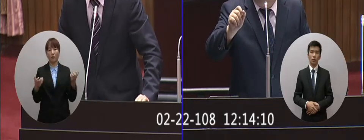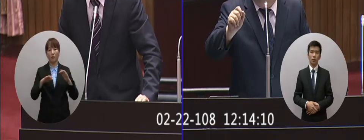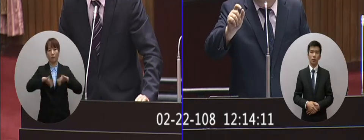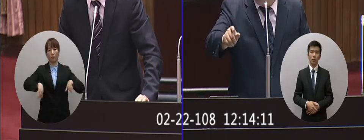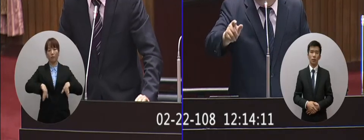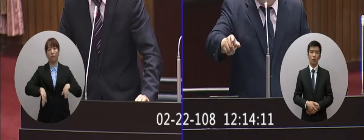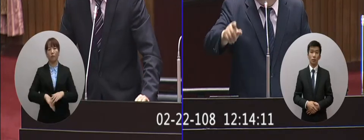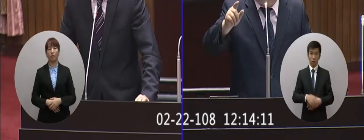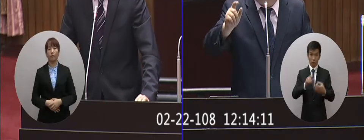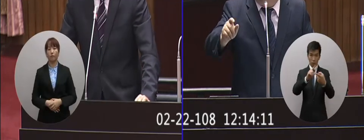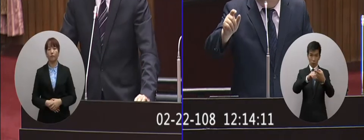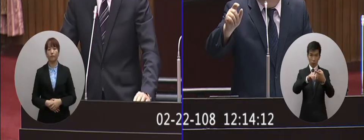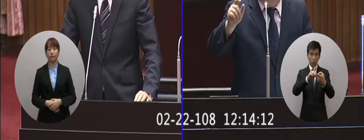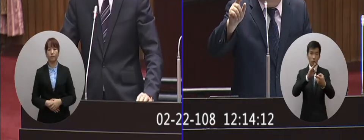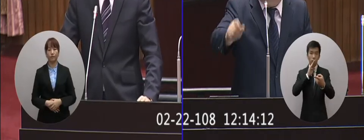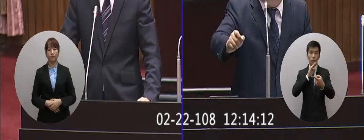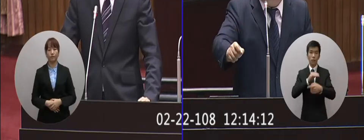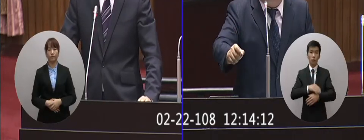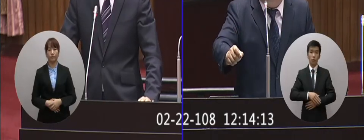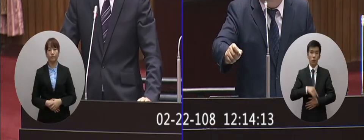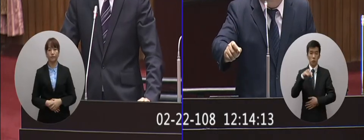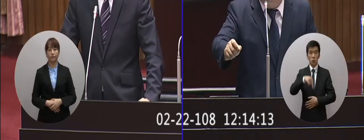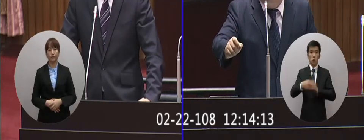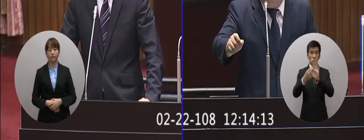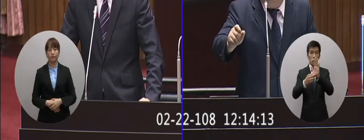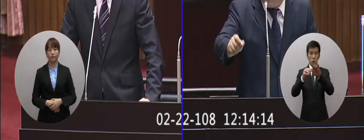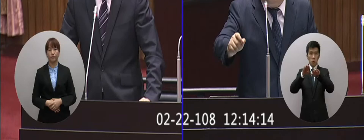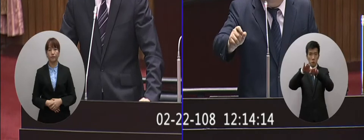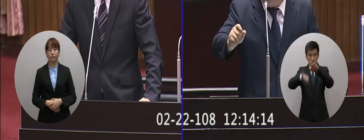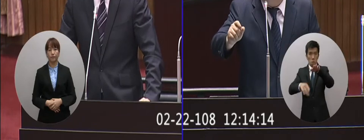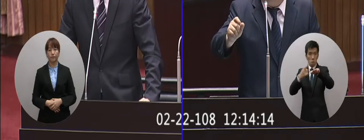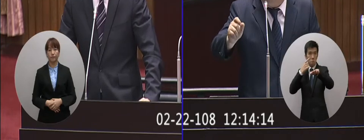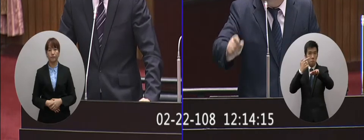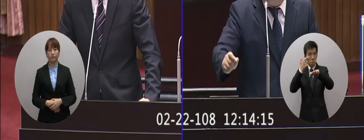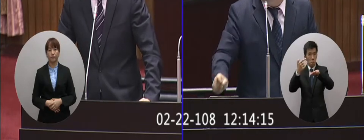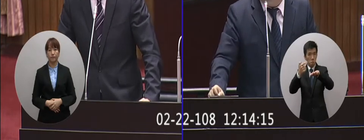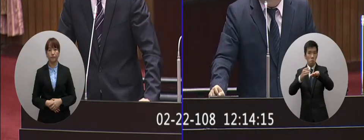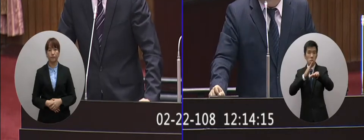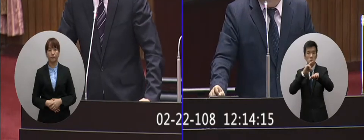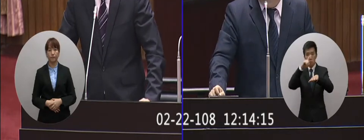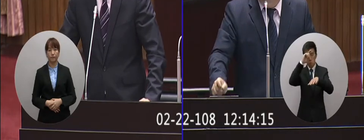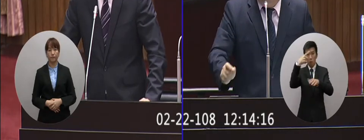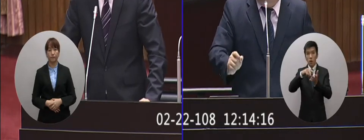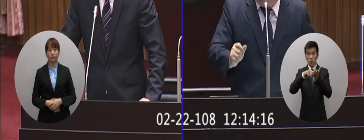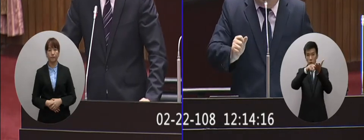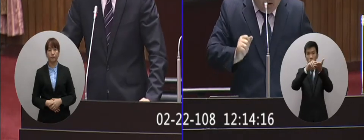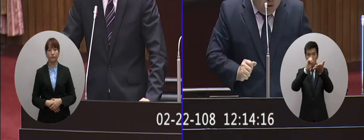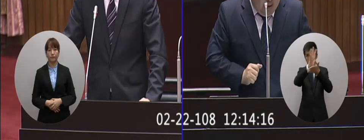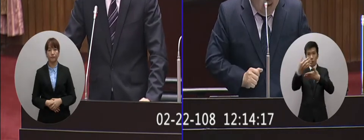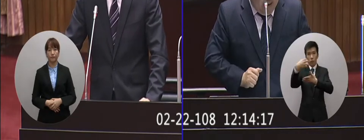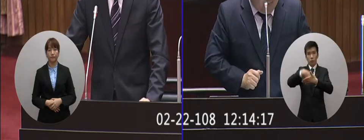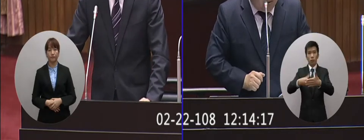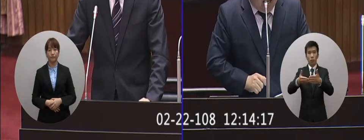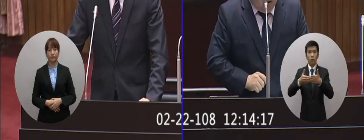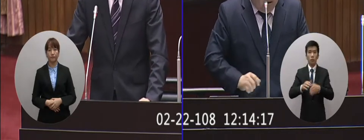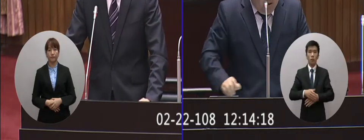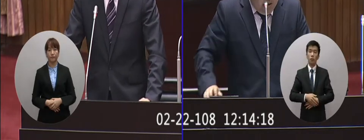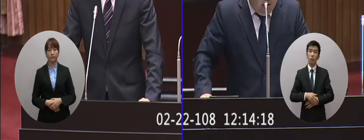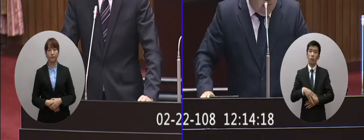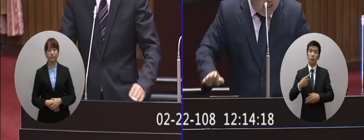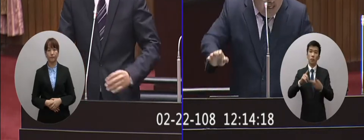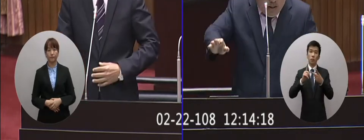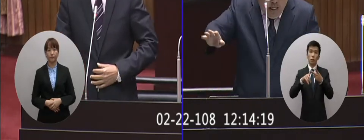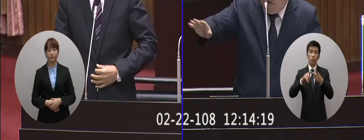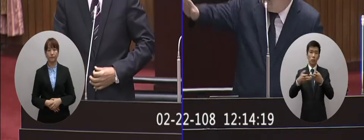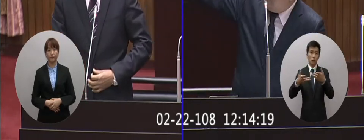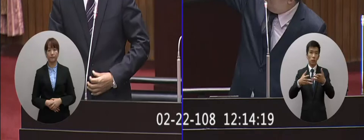的。 没错没错，所以我讲的就是严重地层下陷区这部分，爱河湾五子的补报的一个机会。然后第二个就是要麻烦部长哈，